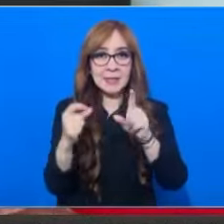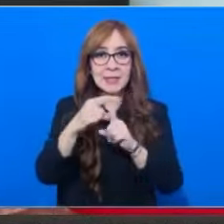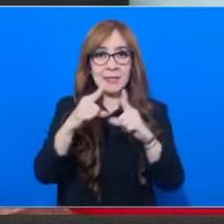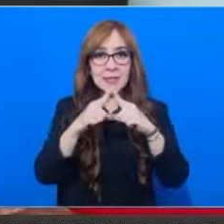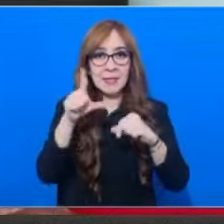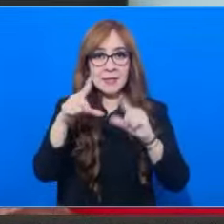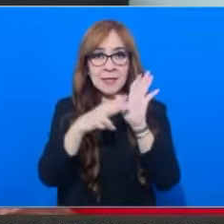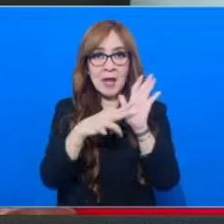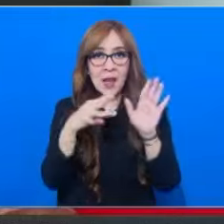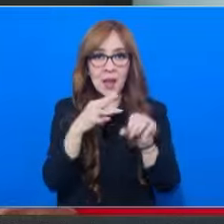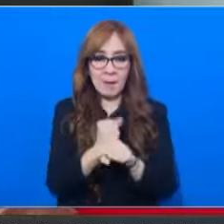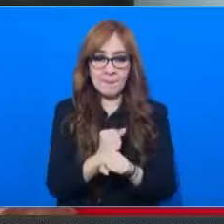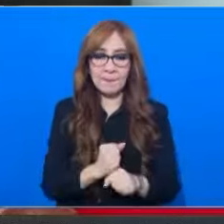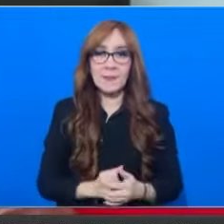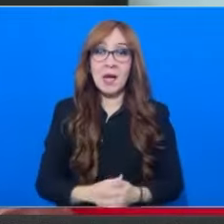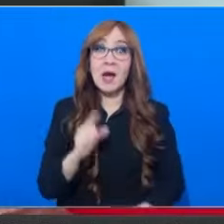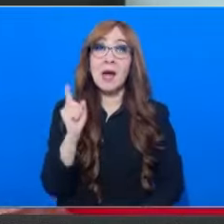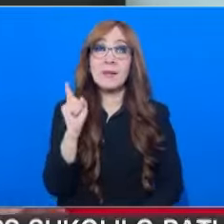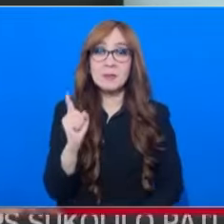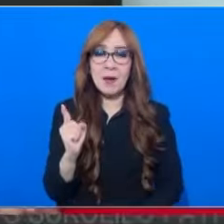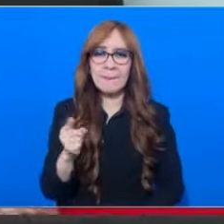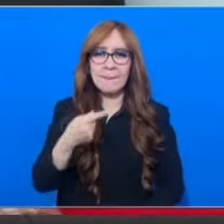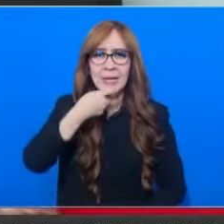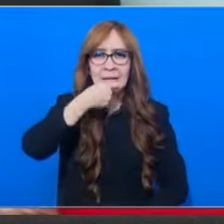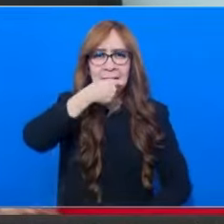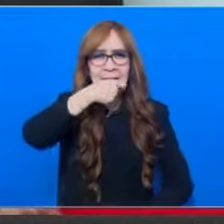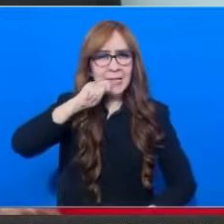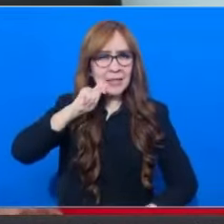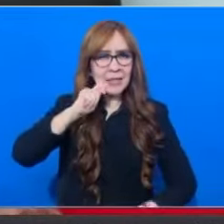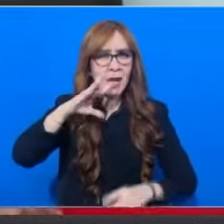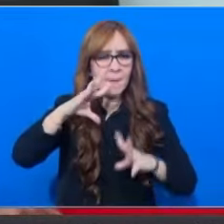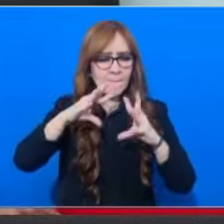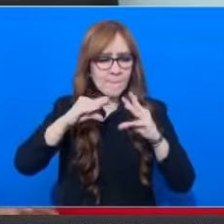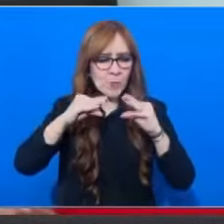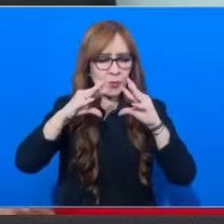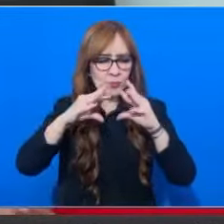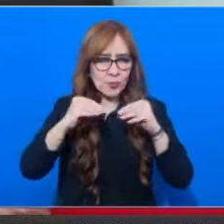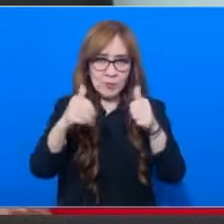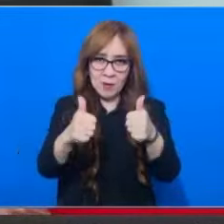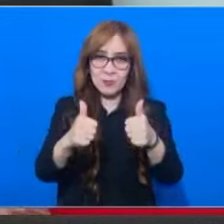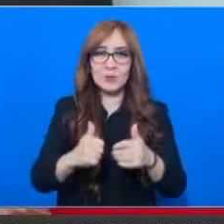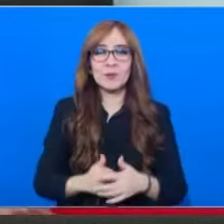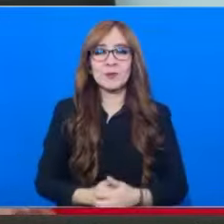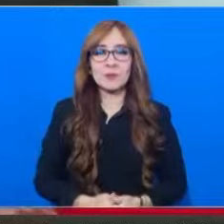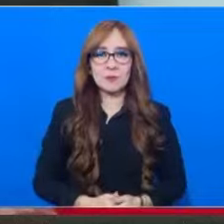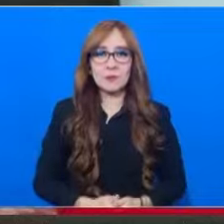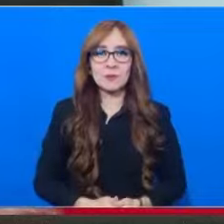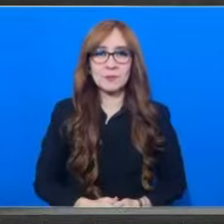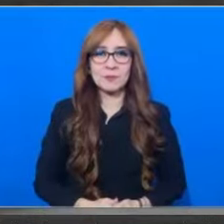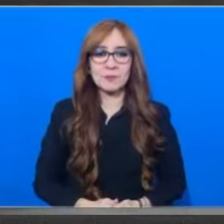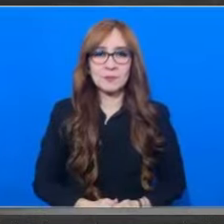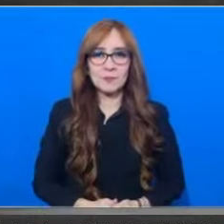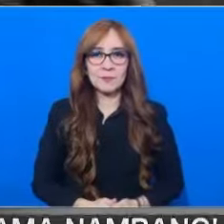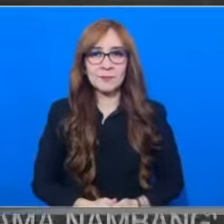alasannya memilih itu? Karena dagingnya lebih empuk dibanding daging yang lain ya. Oh. Karena serat-uratnya lebih sedikit.